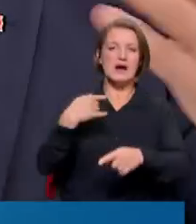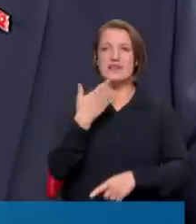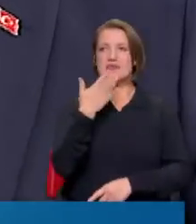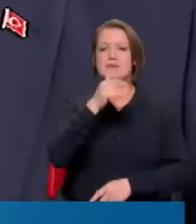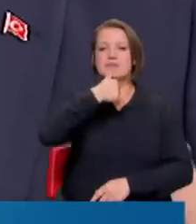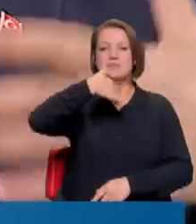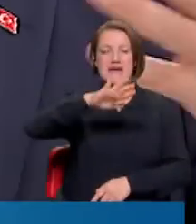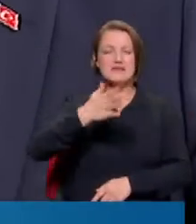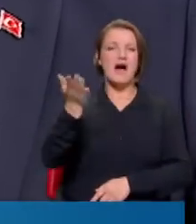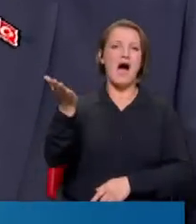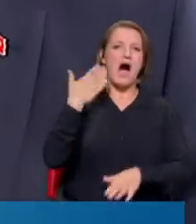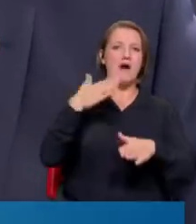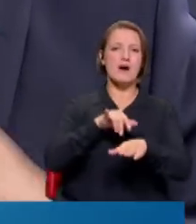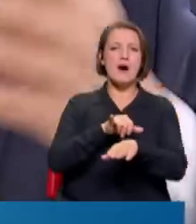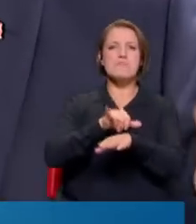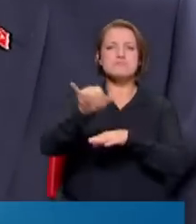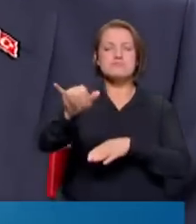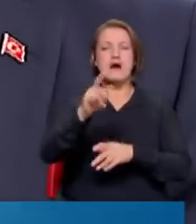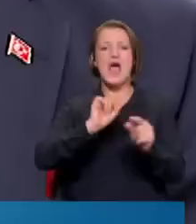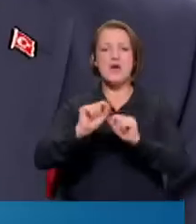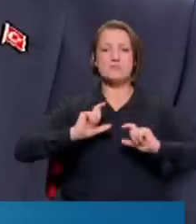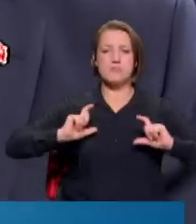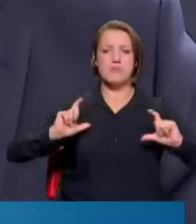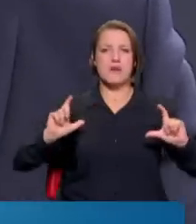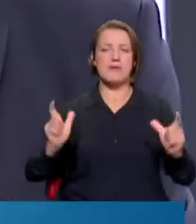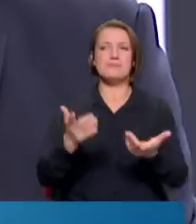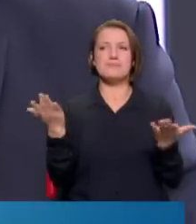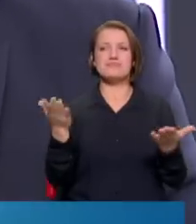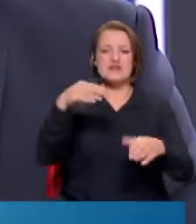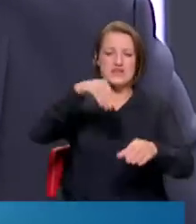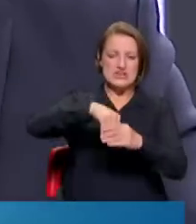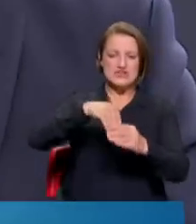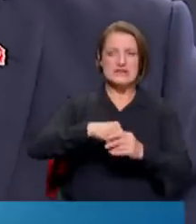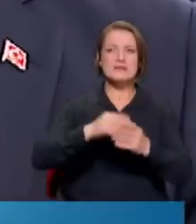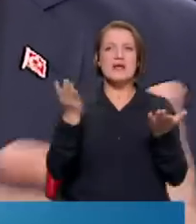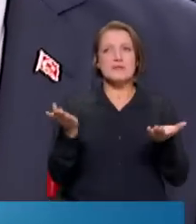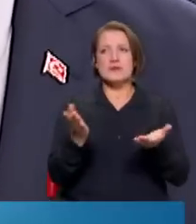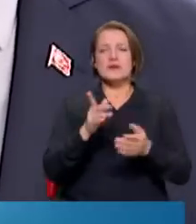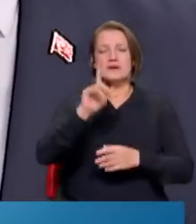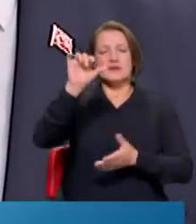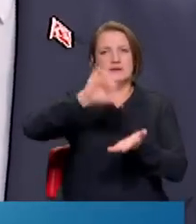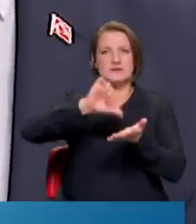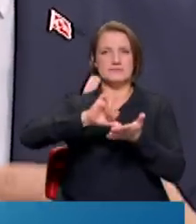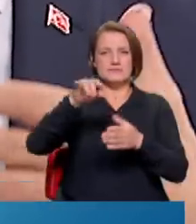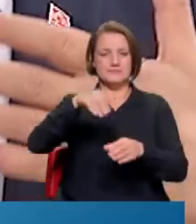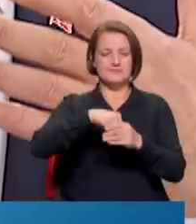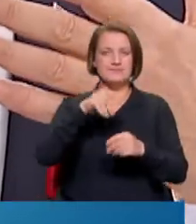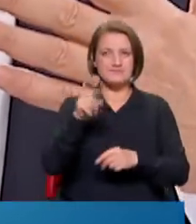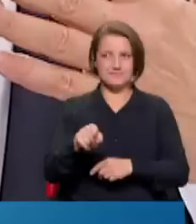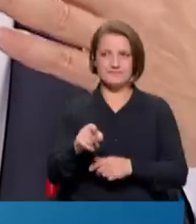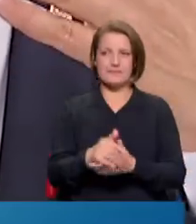denizden havadan ekonomik abluk kalara yurt içinden yani coğrafyanın içinde İran'ın içinde